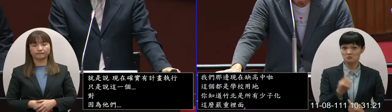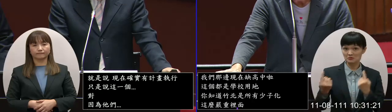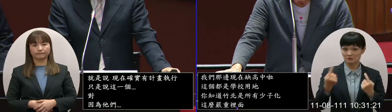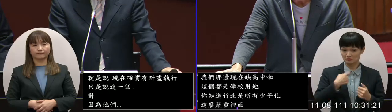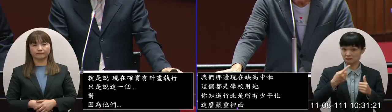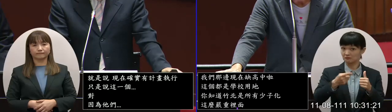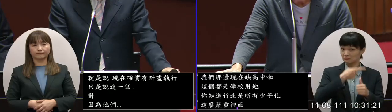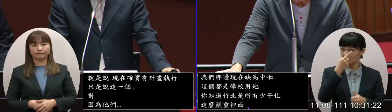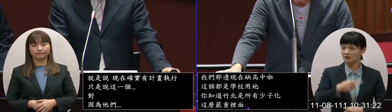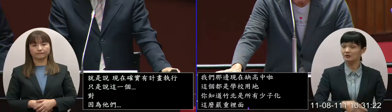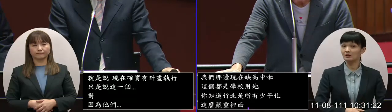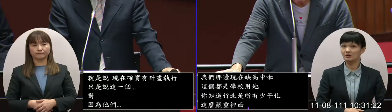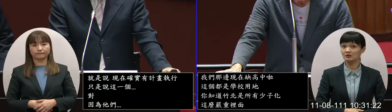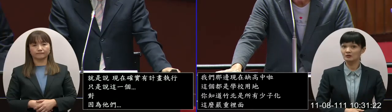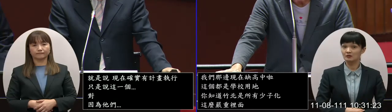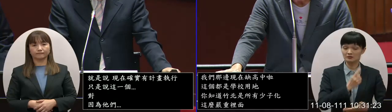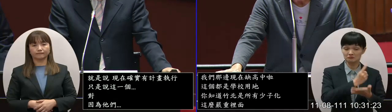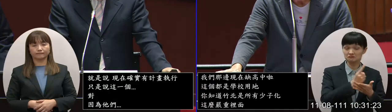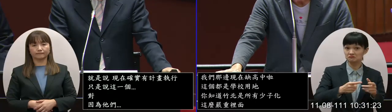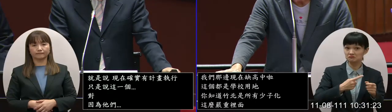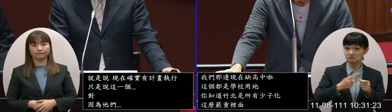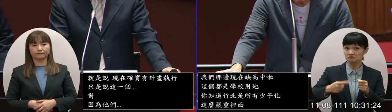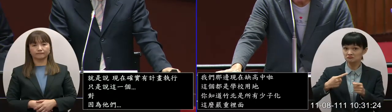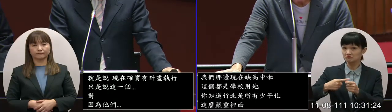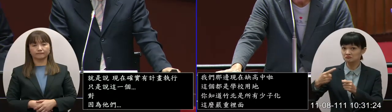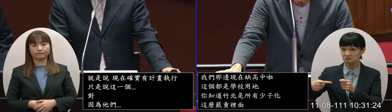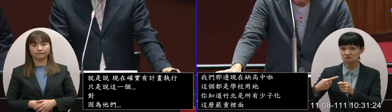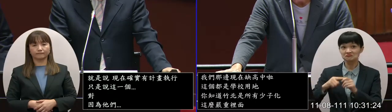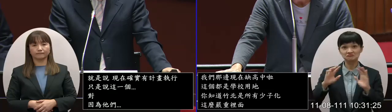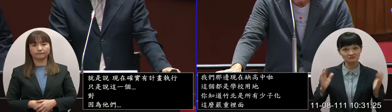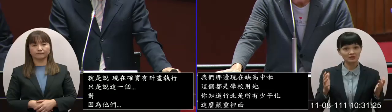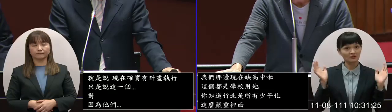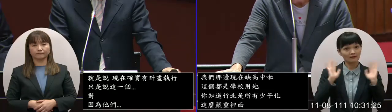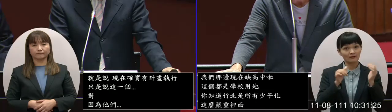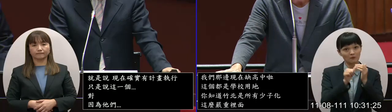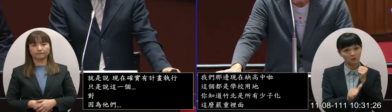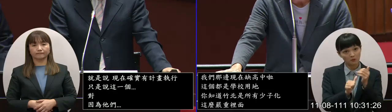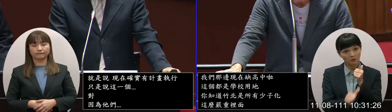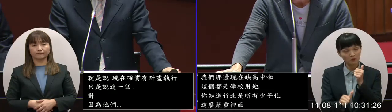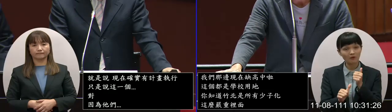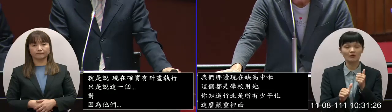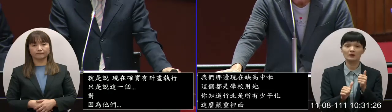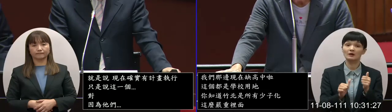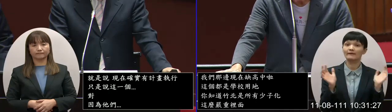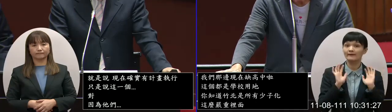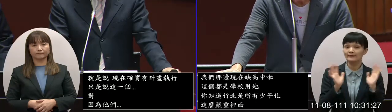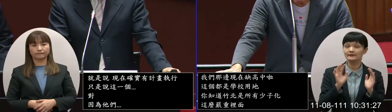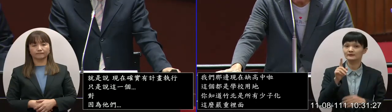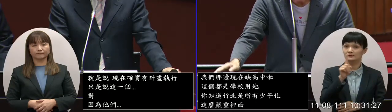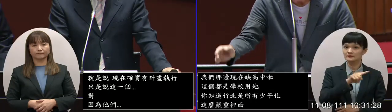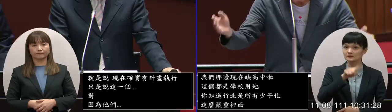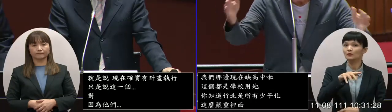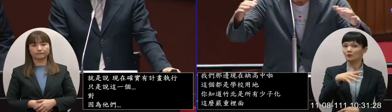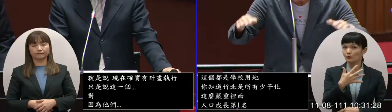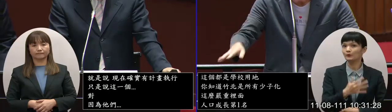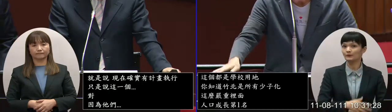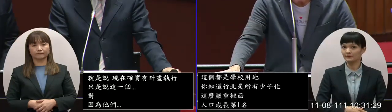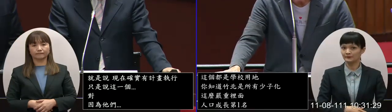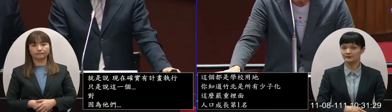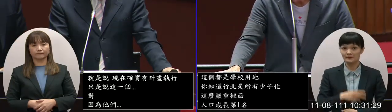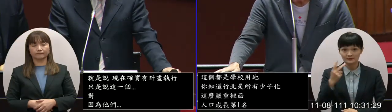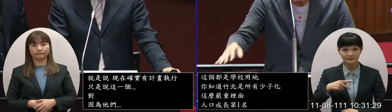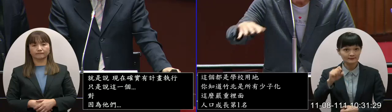哦，每年哦，大概出生大概1500个小孩，然后连迁入